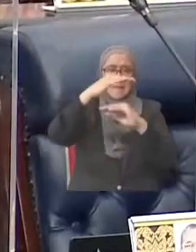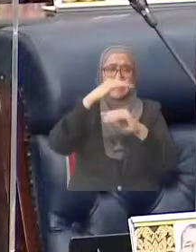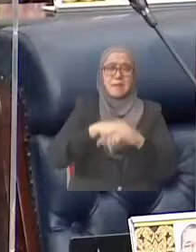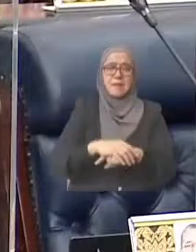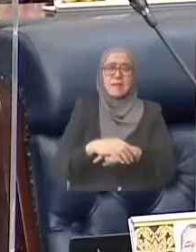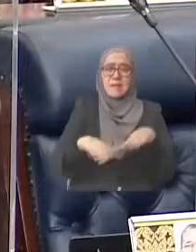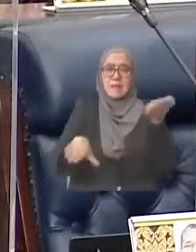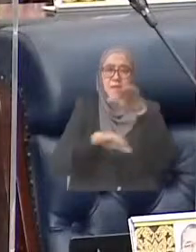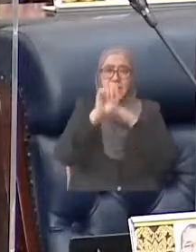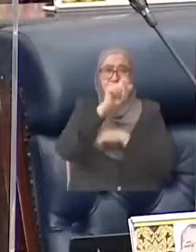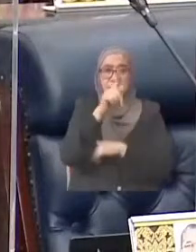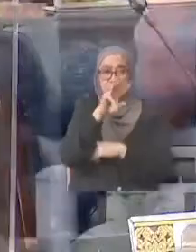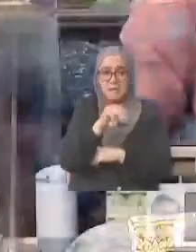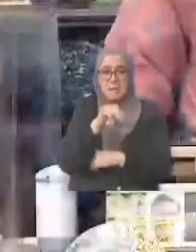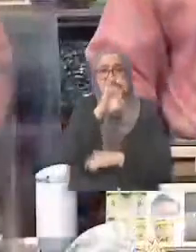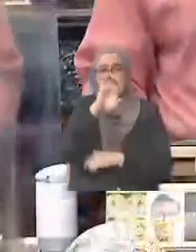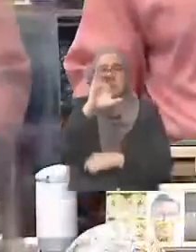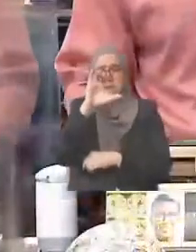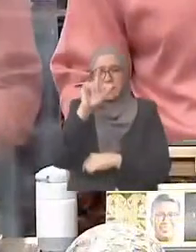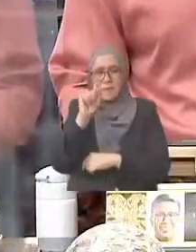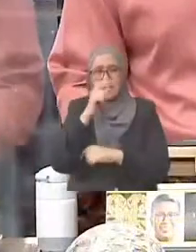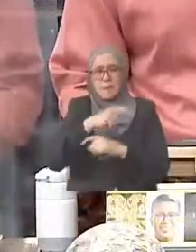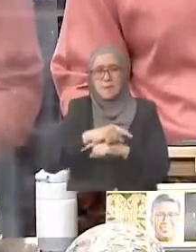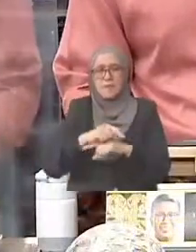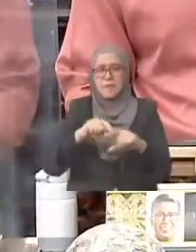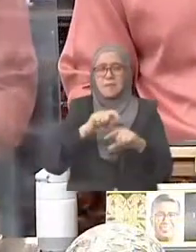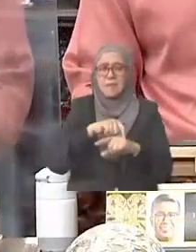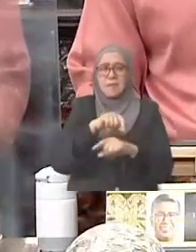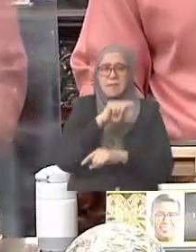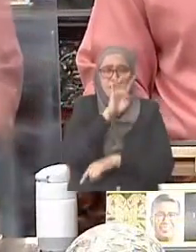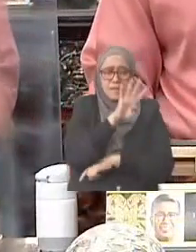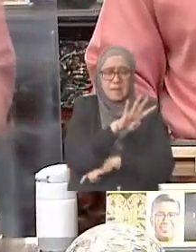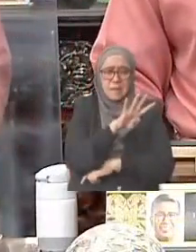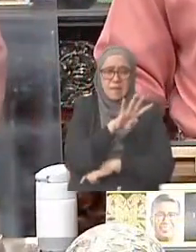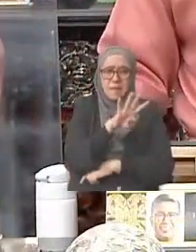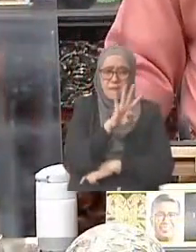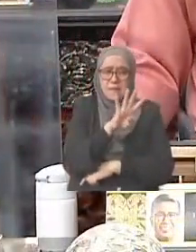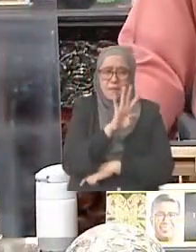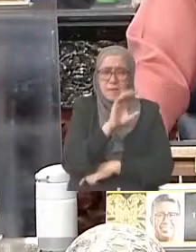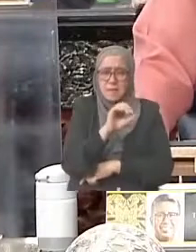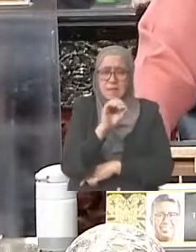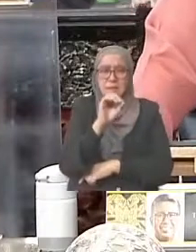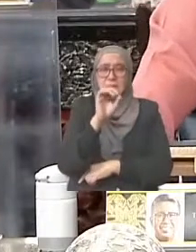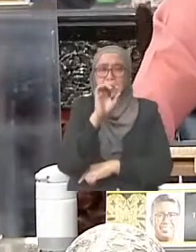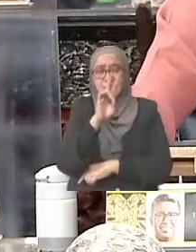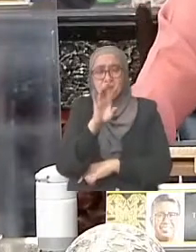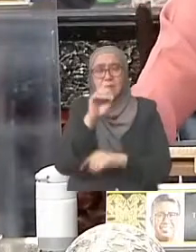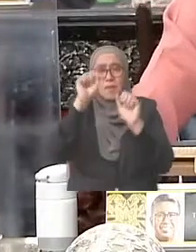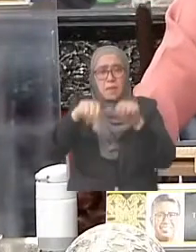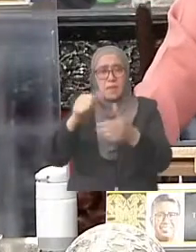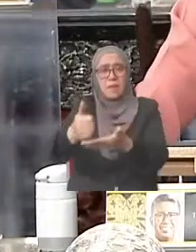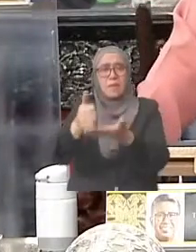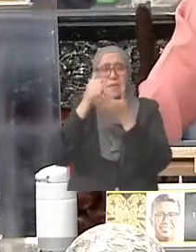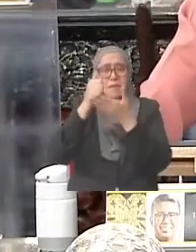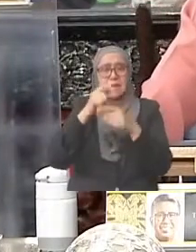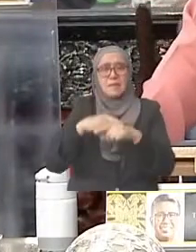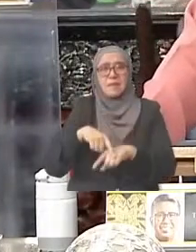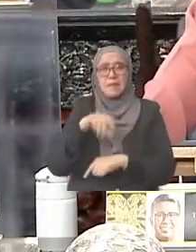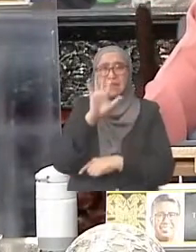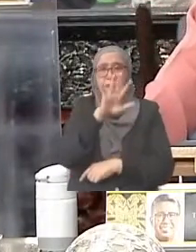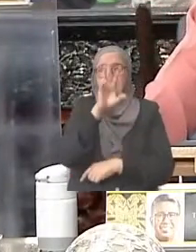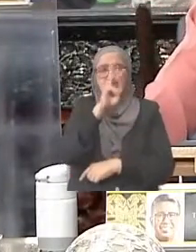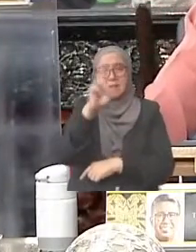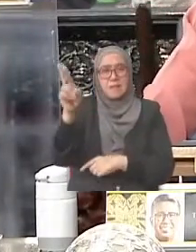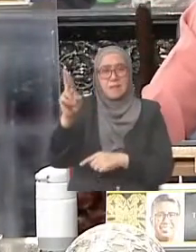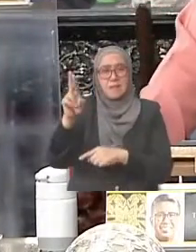475 kepada 500 dimotori ig-nya akan membantu 56.000 isi rumah selain itu ini